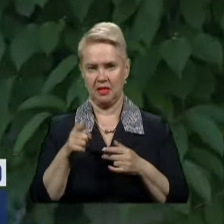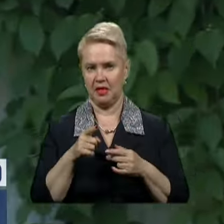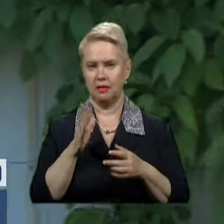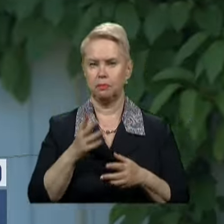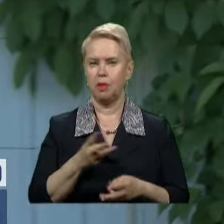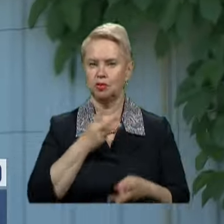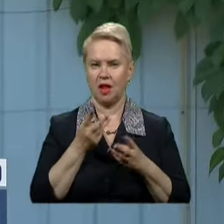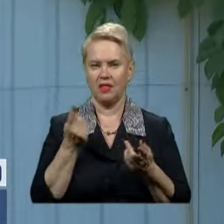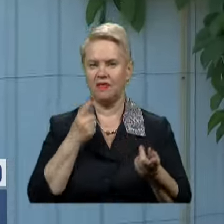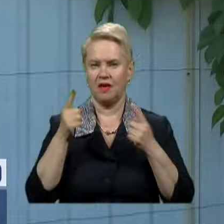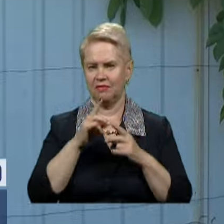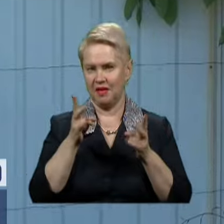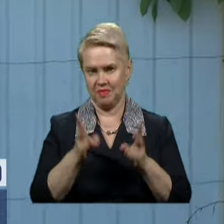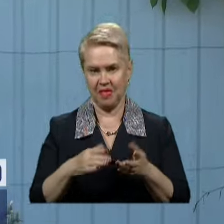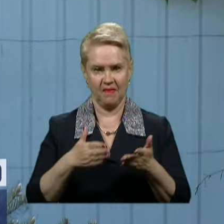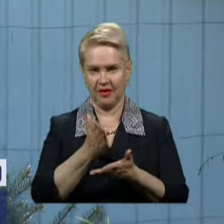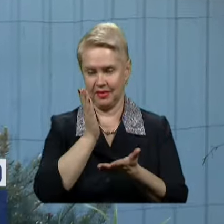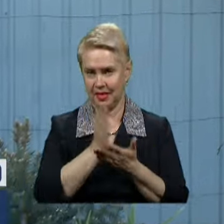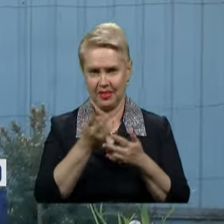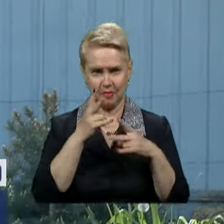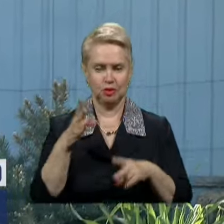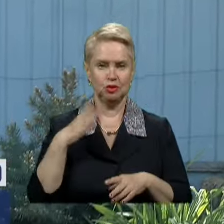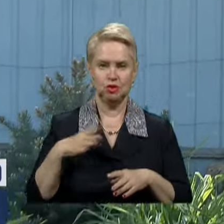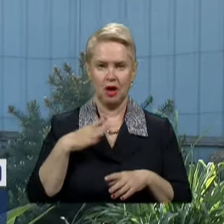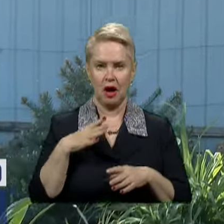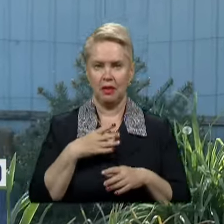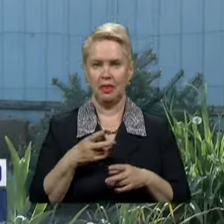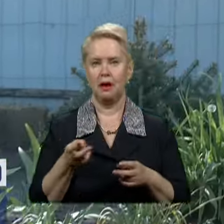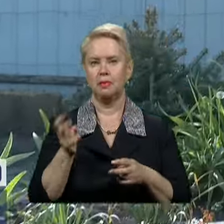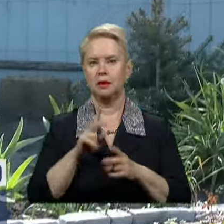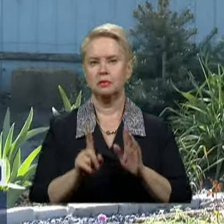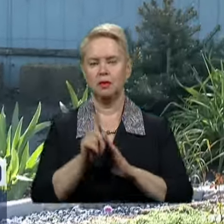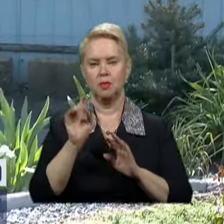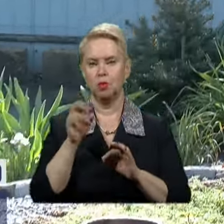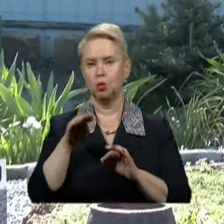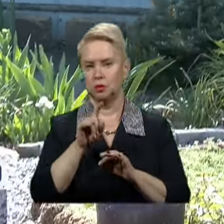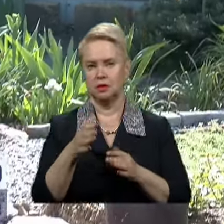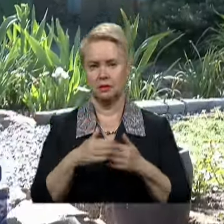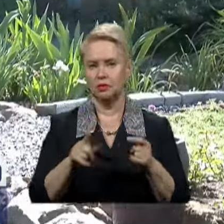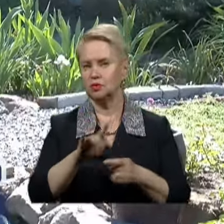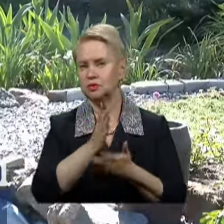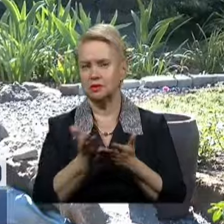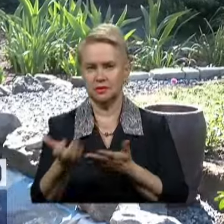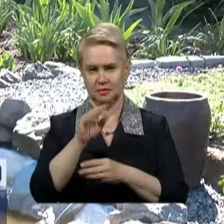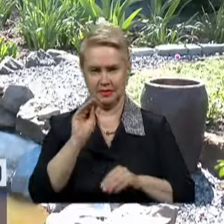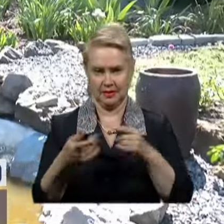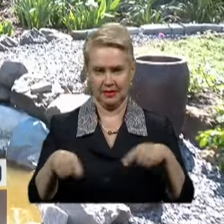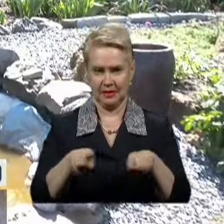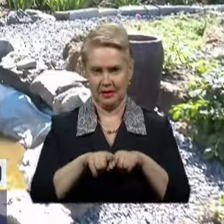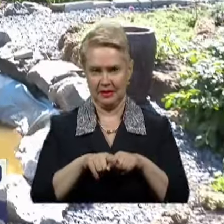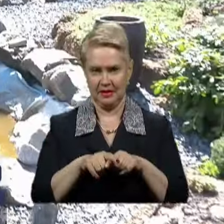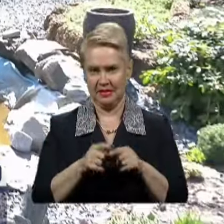нестримне бажання творити – не біда. Вихід є і не потрібно чекати на прихід музи. Із підручних матеріалів можна оздобити ось